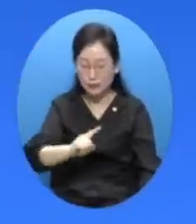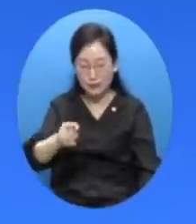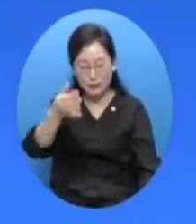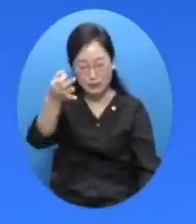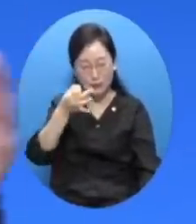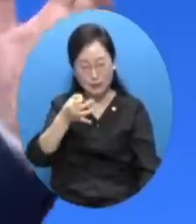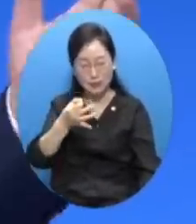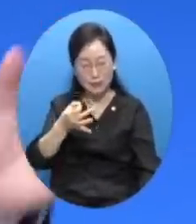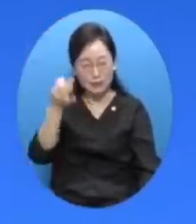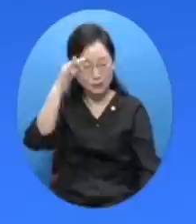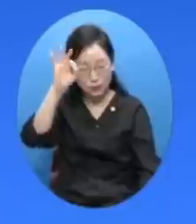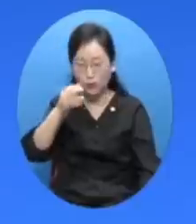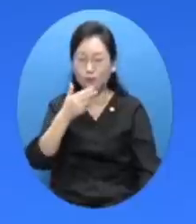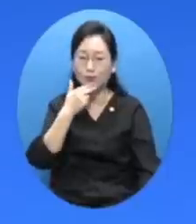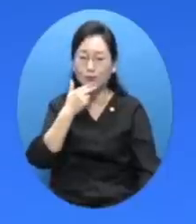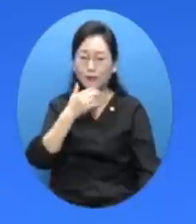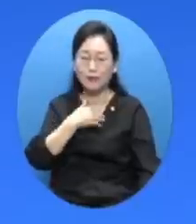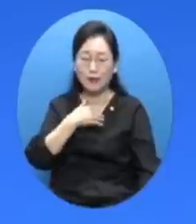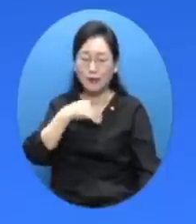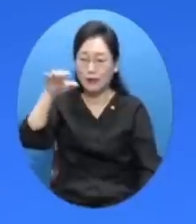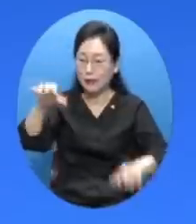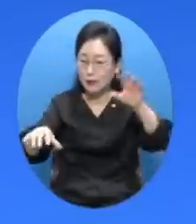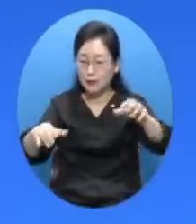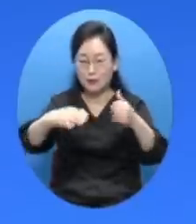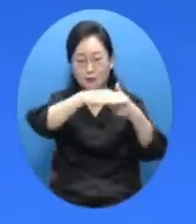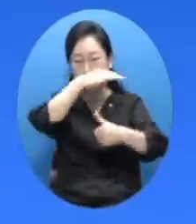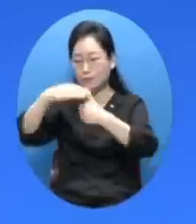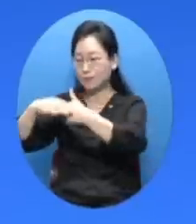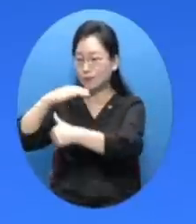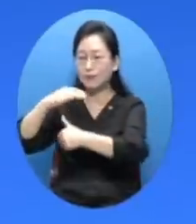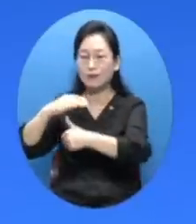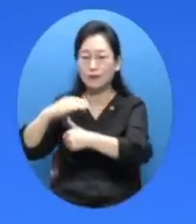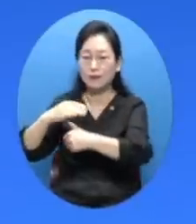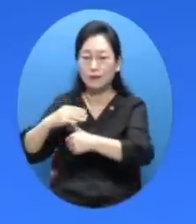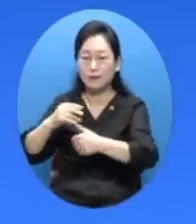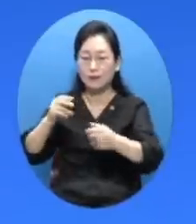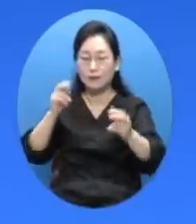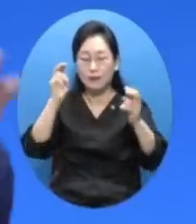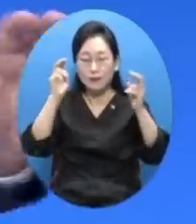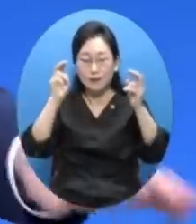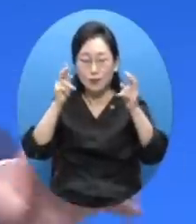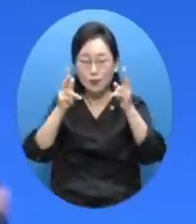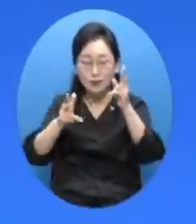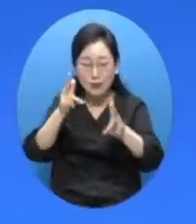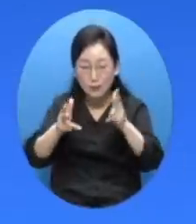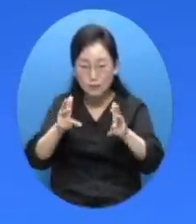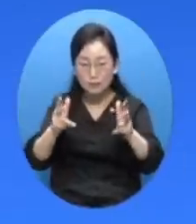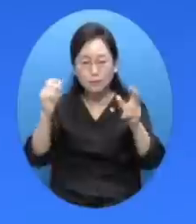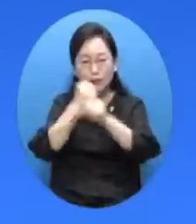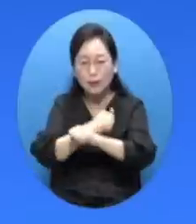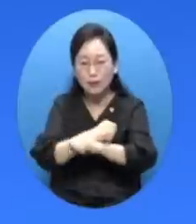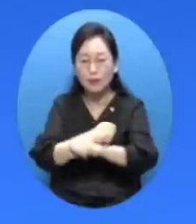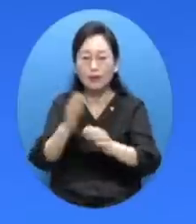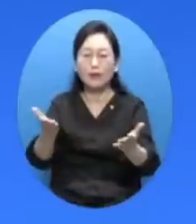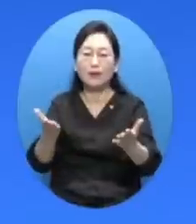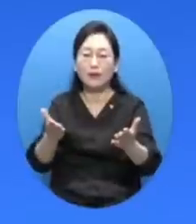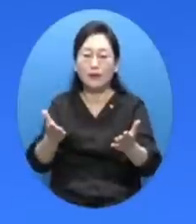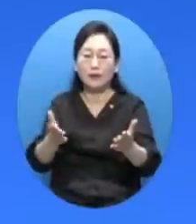않습니다. 여기저기서 날 공격합니다. 사업이 무너졌습니다. 아이가 속을 썩입니다.